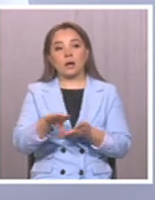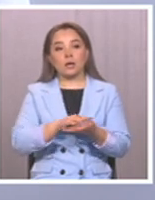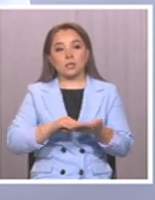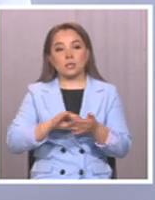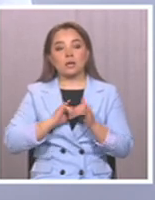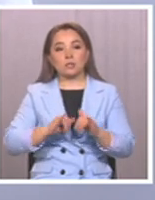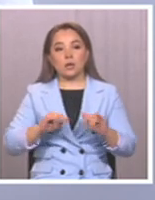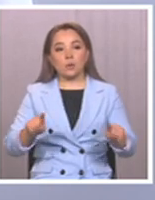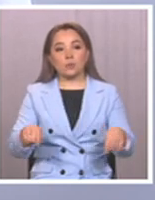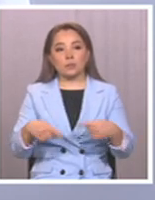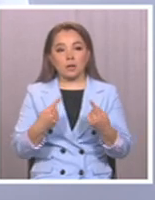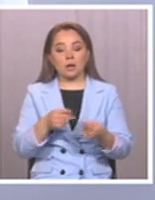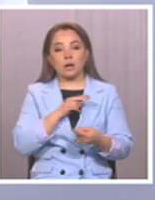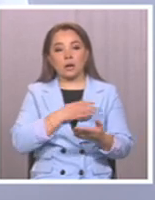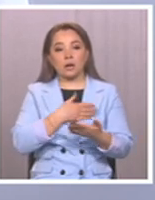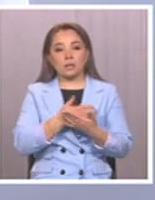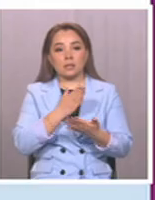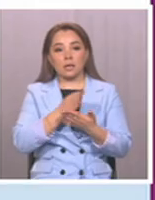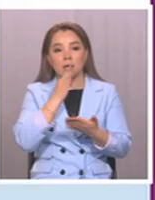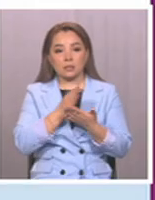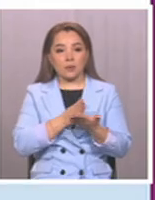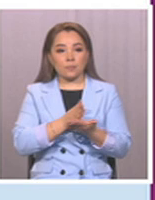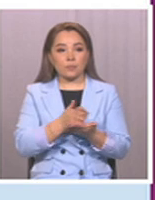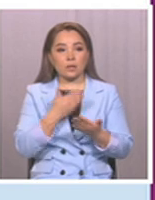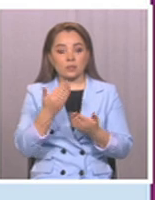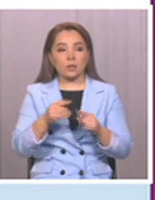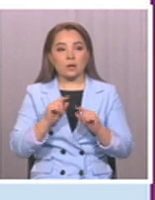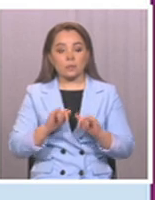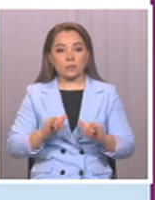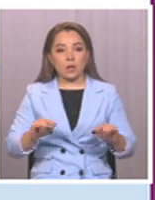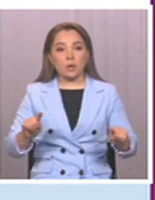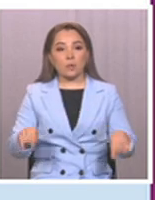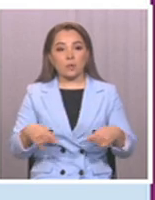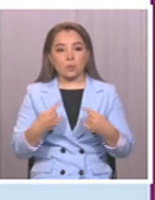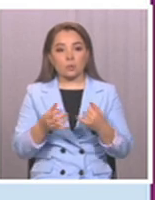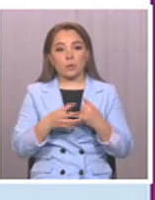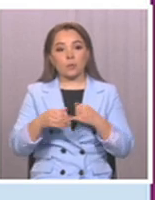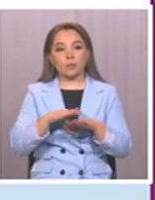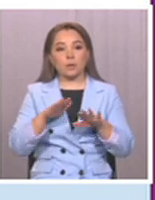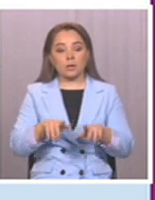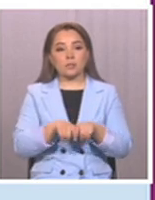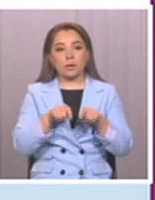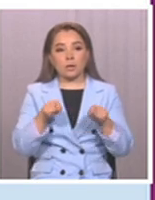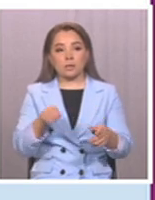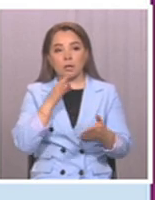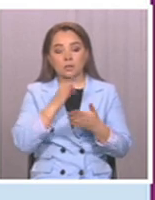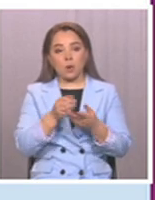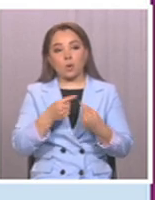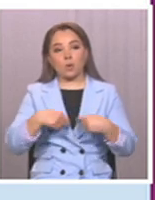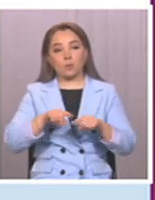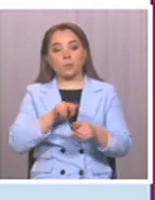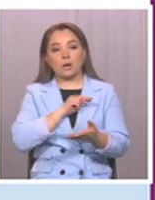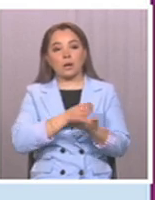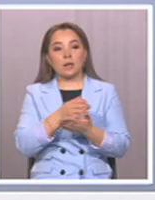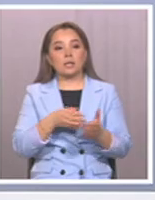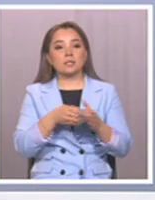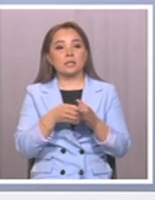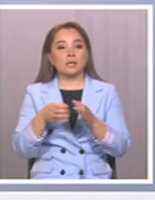дәуірі қайраткерлері. Қайта өрлеу мәдениетін өмірге әкелген қоғам қайраткерлері.